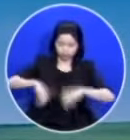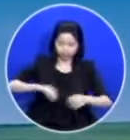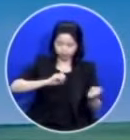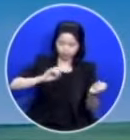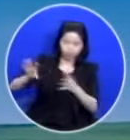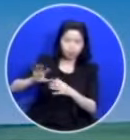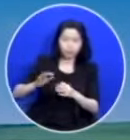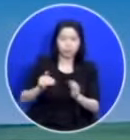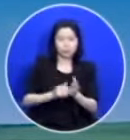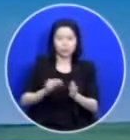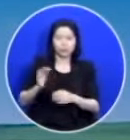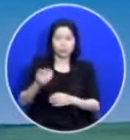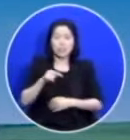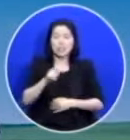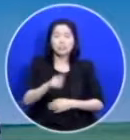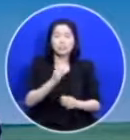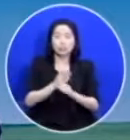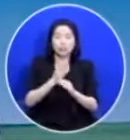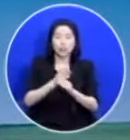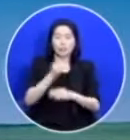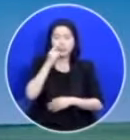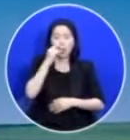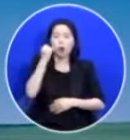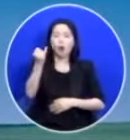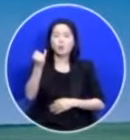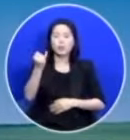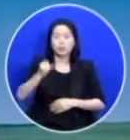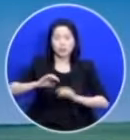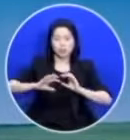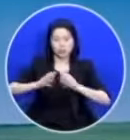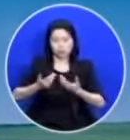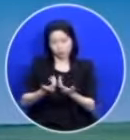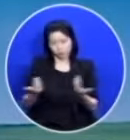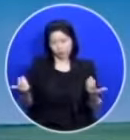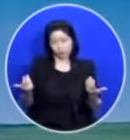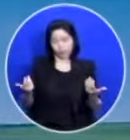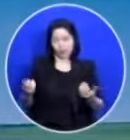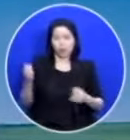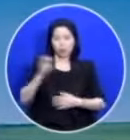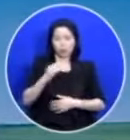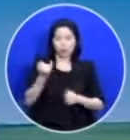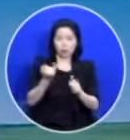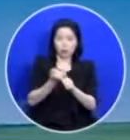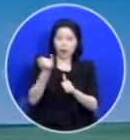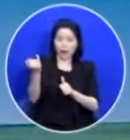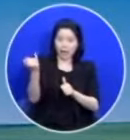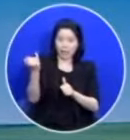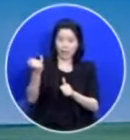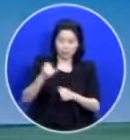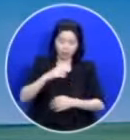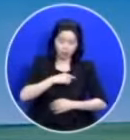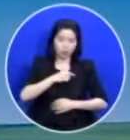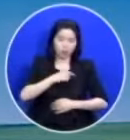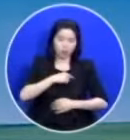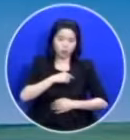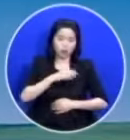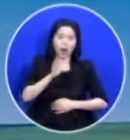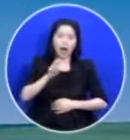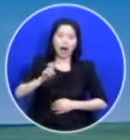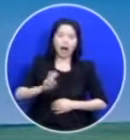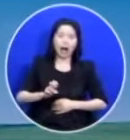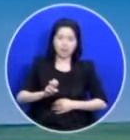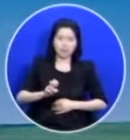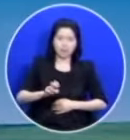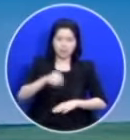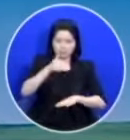거예요 그 와중에 어머니가 소천하시고 아내는 유방암 말기라는 진단을 받아요